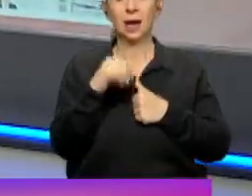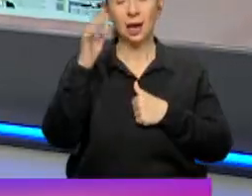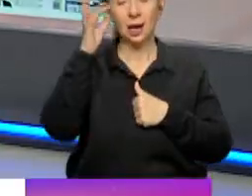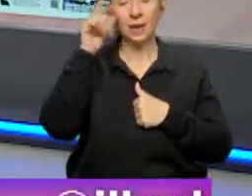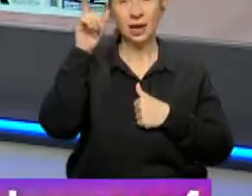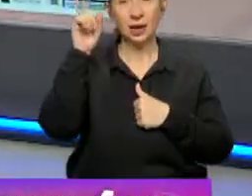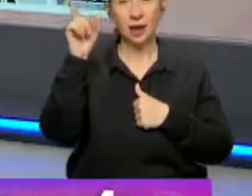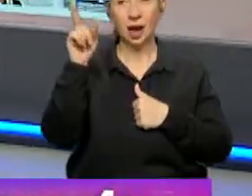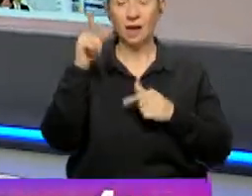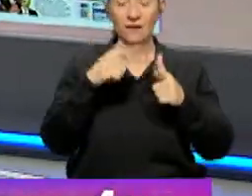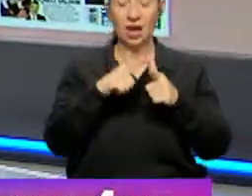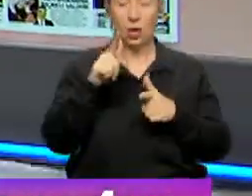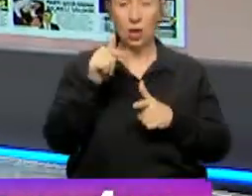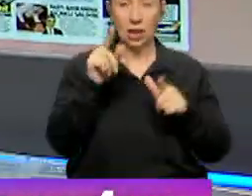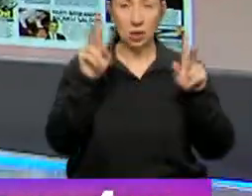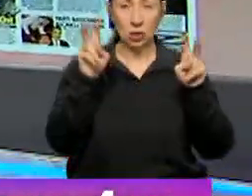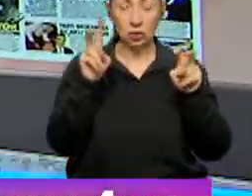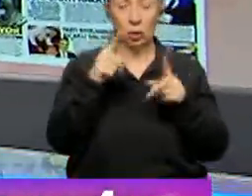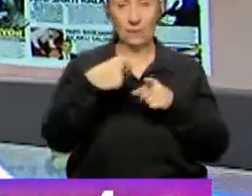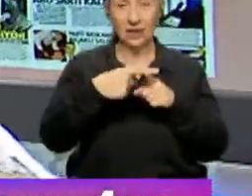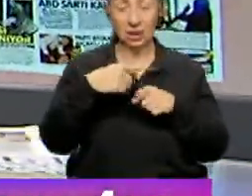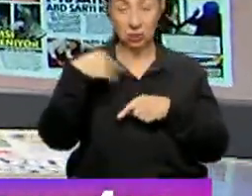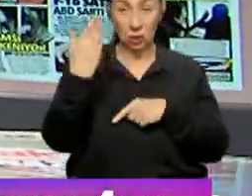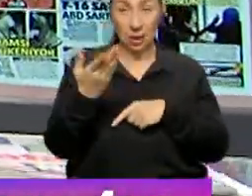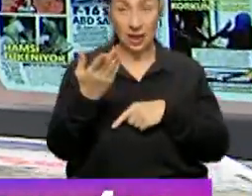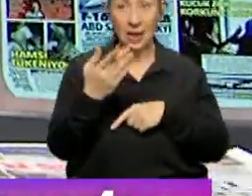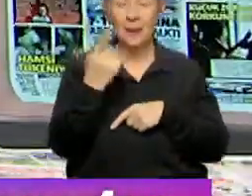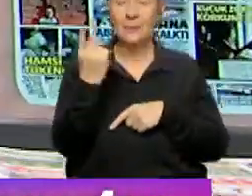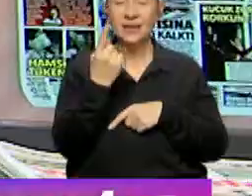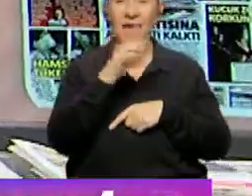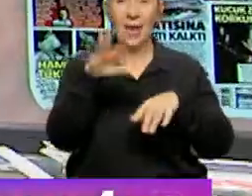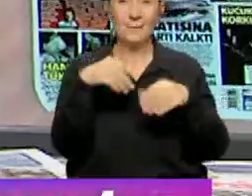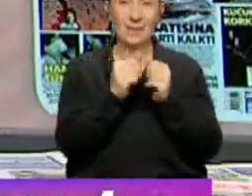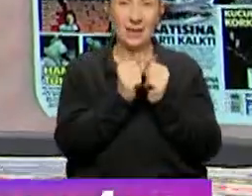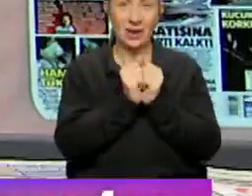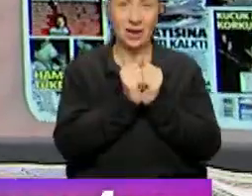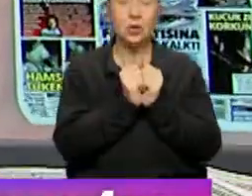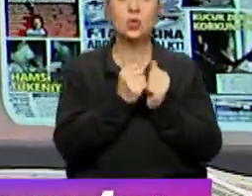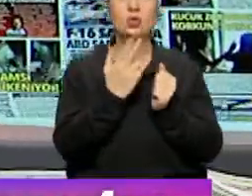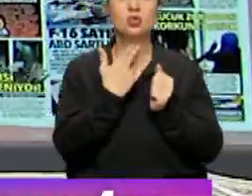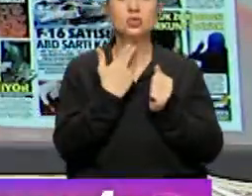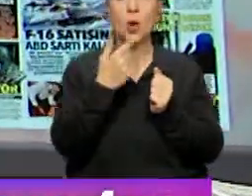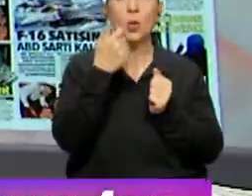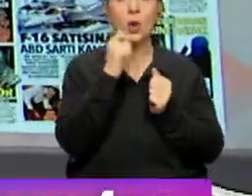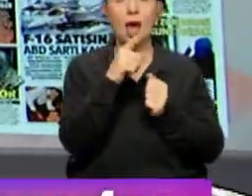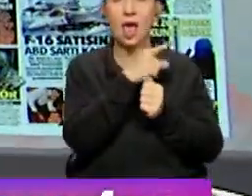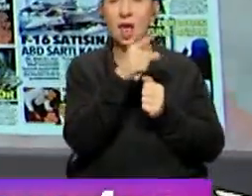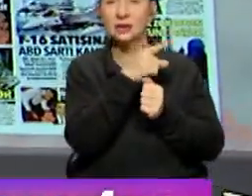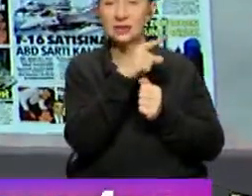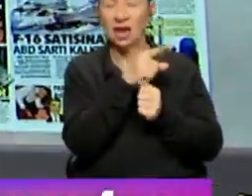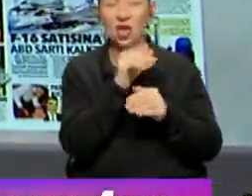Amerika Birleşik Devletleri F-16 konusu, onu paylaştıktan sonra bir de hep birlikte Rusya ve Ukrayna